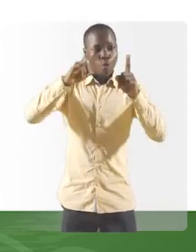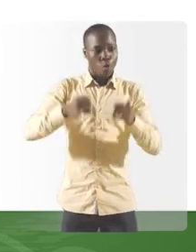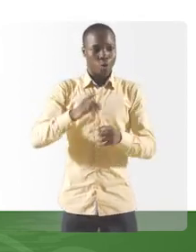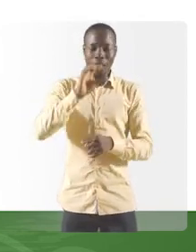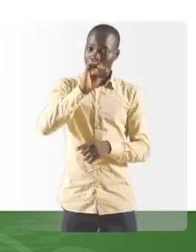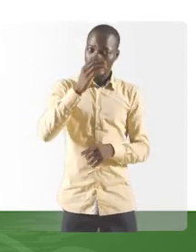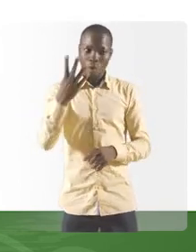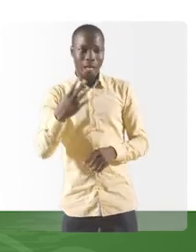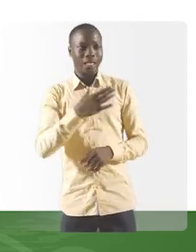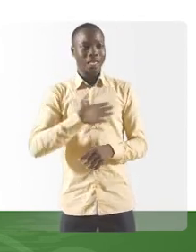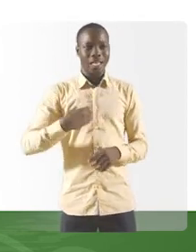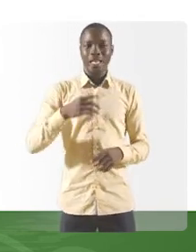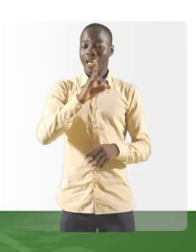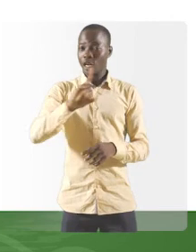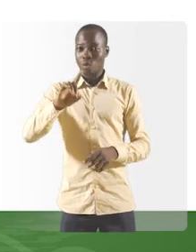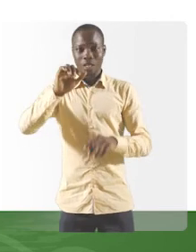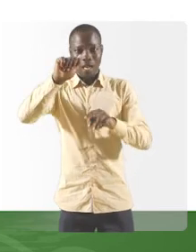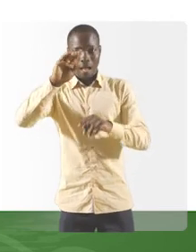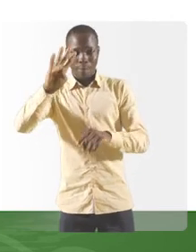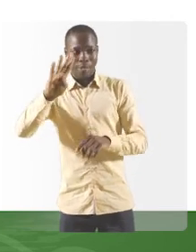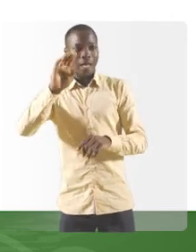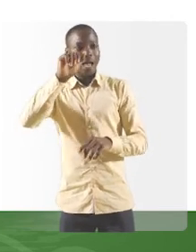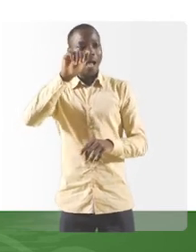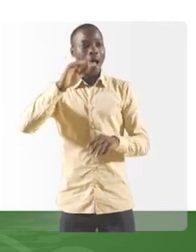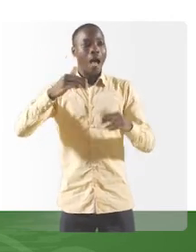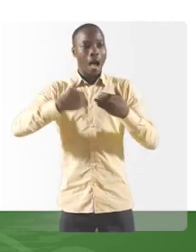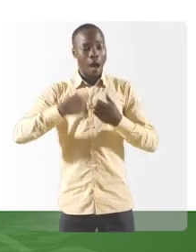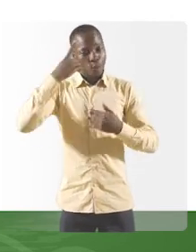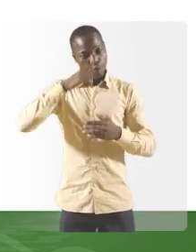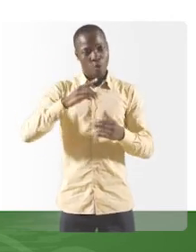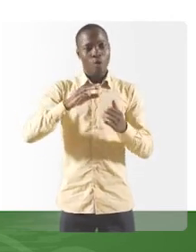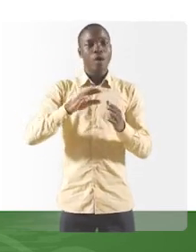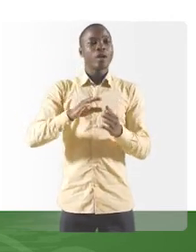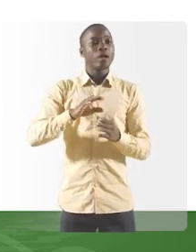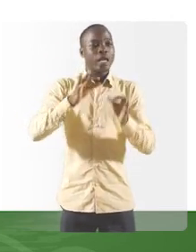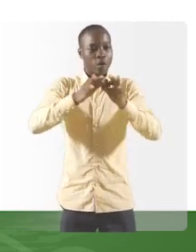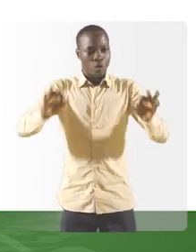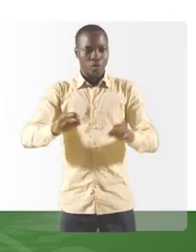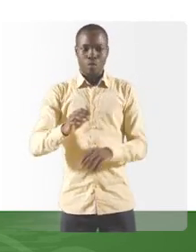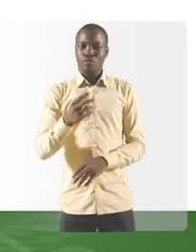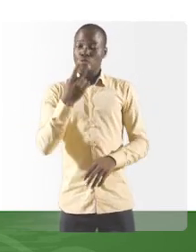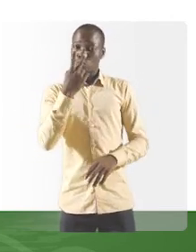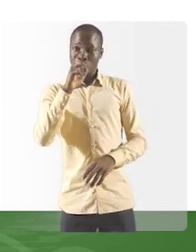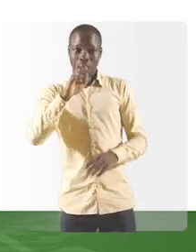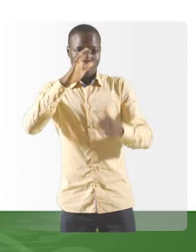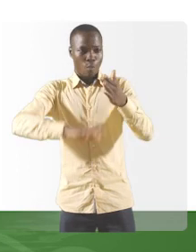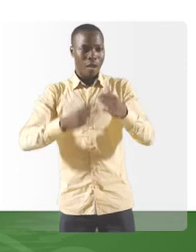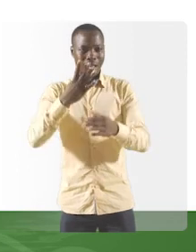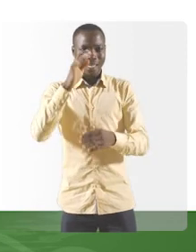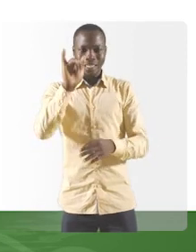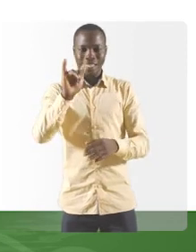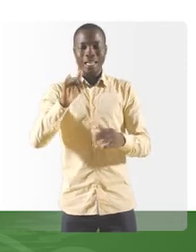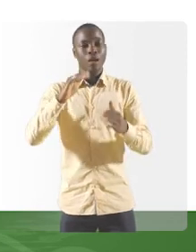pour équation 2X moins 4Y moins 4 égale à 0. Alors, nous allons